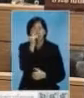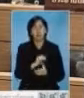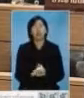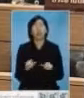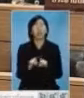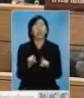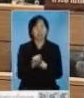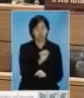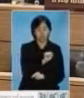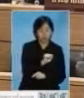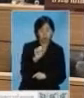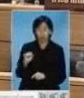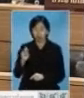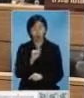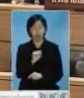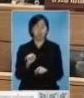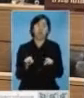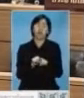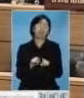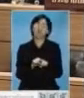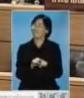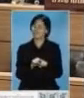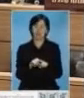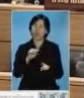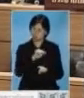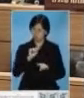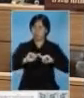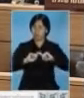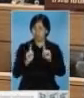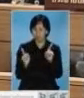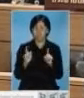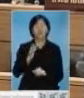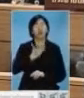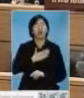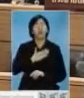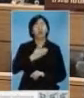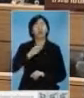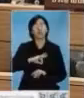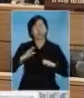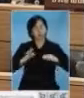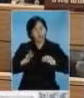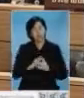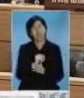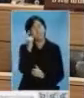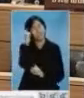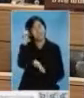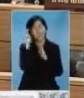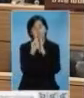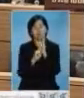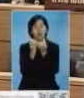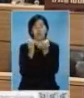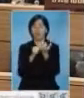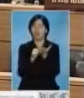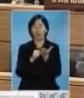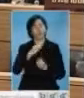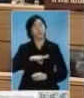แตกต่างจากสภาผู้แทนราษฎรแต่อย่างไรเลยเพราะฉะนั้นตรงนี้นะครับถึงผมยังไม่เห็นด้วยอย่างยิ่งที่จะมีการแก้ไ